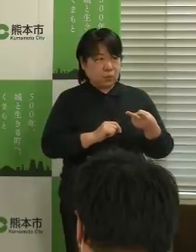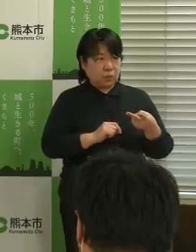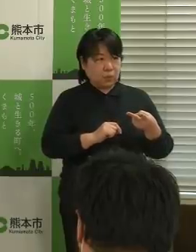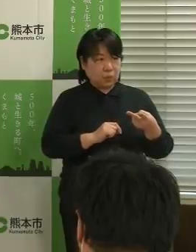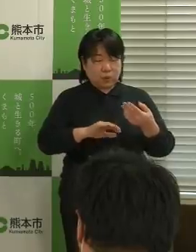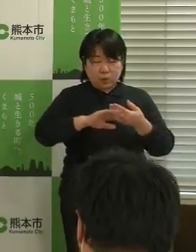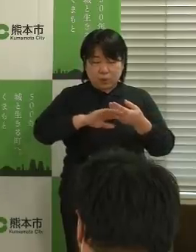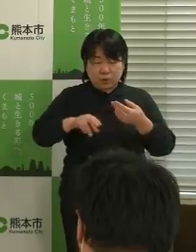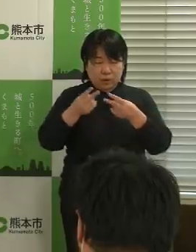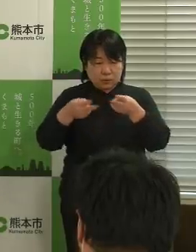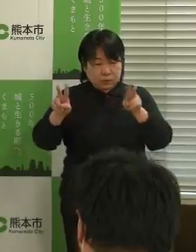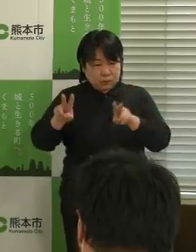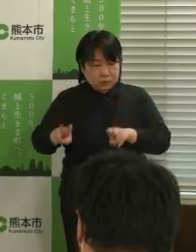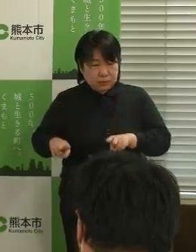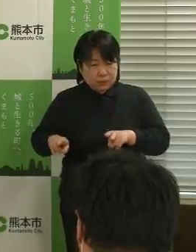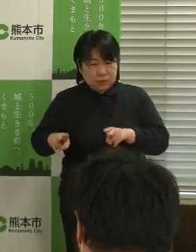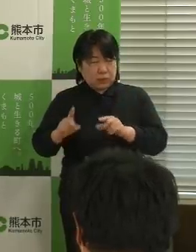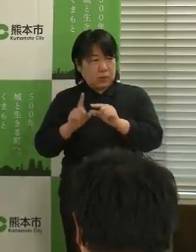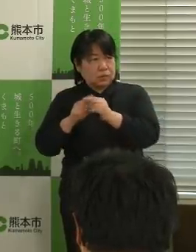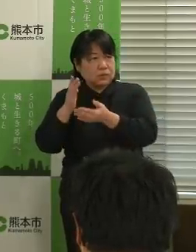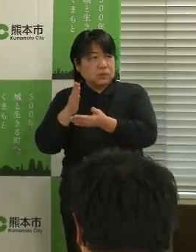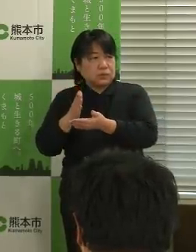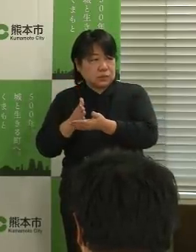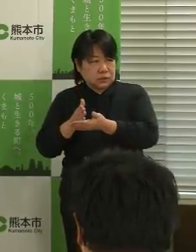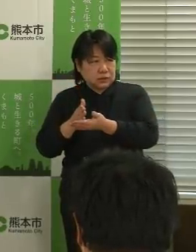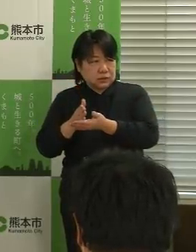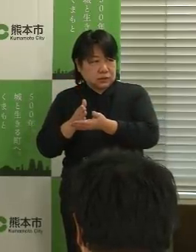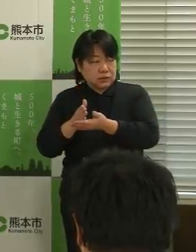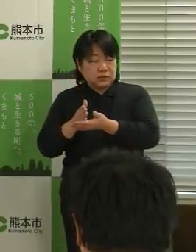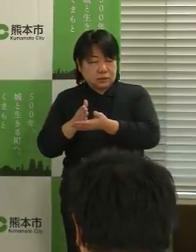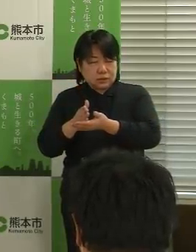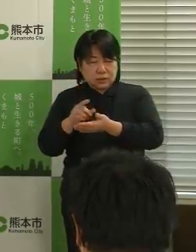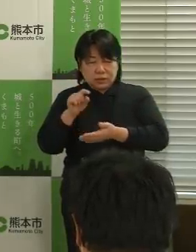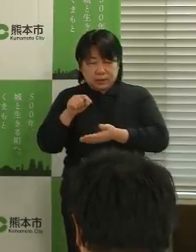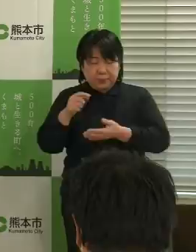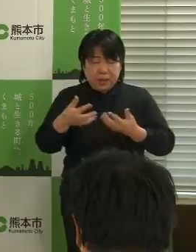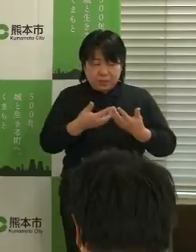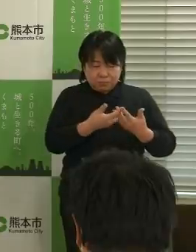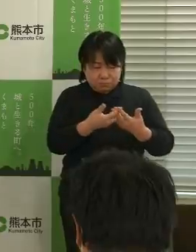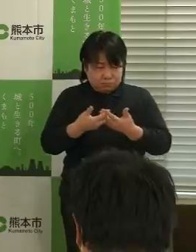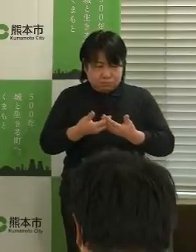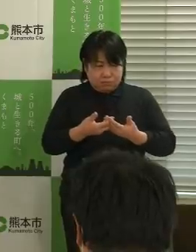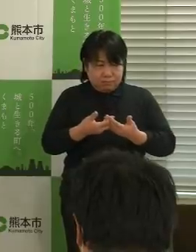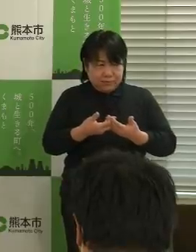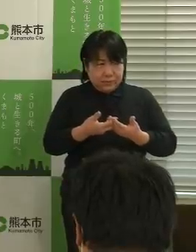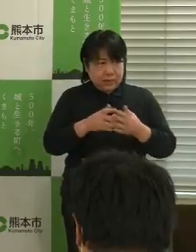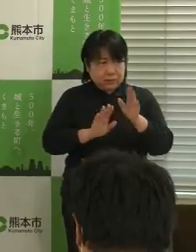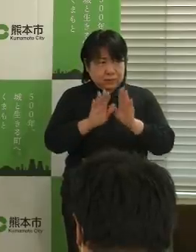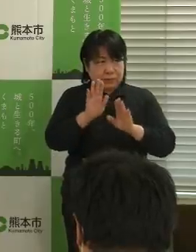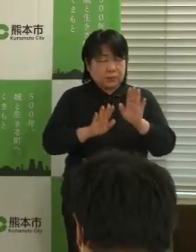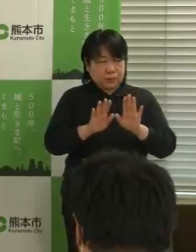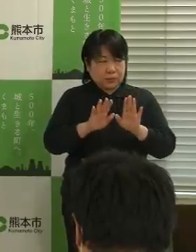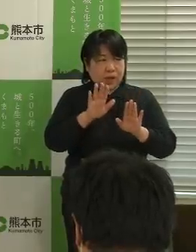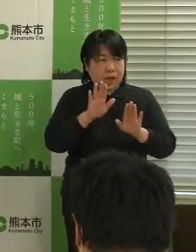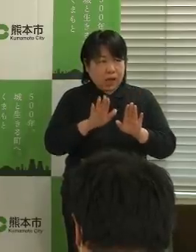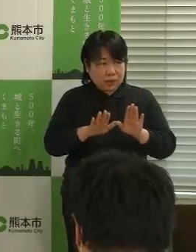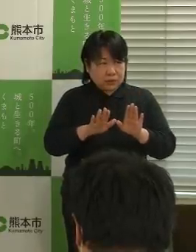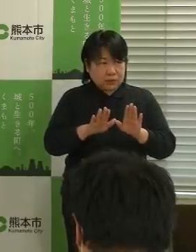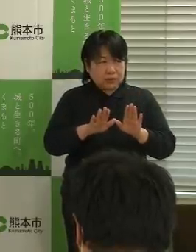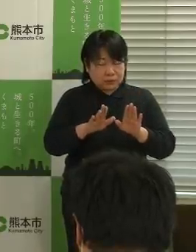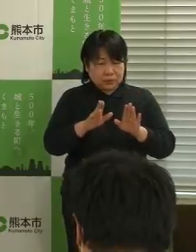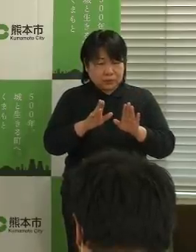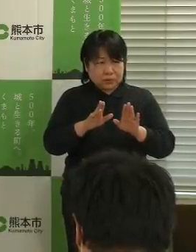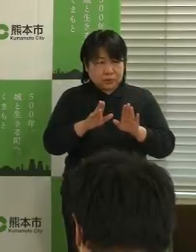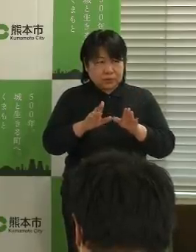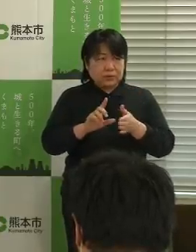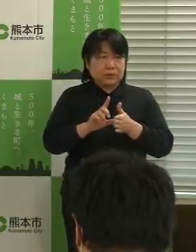他のイベントが中止してるだけじゃなくて、ここであの密になる状況が生まれることに対する、 そうです、そういう